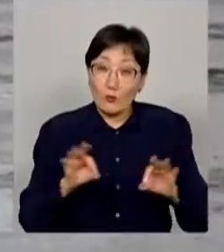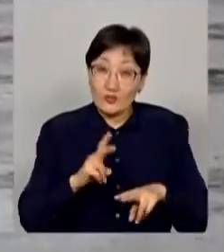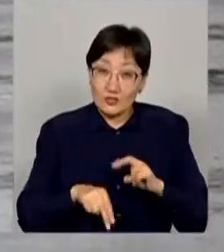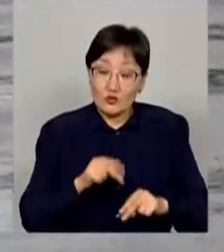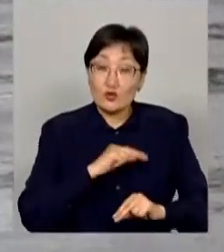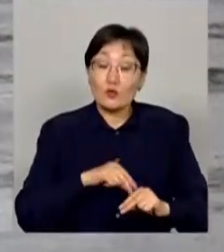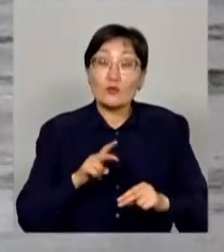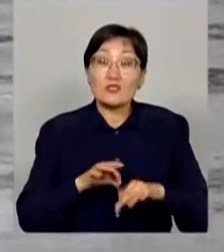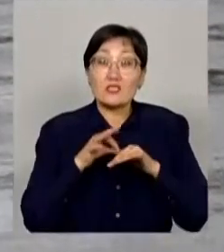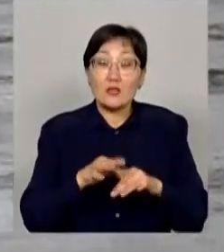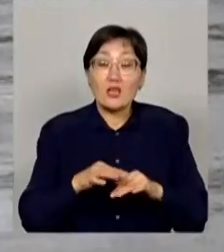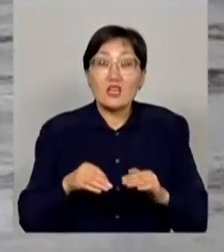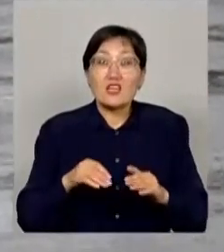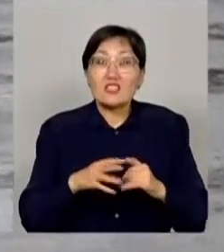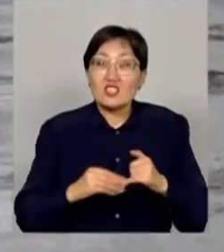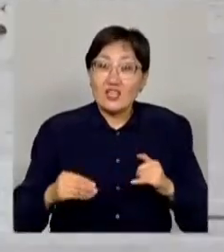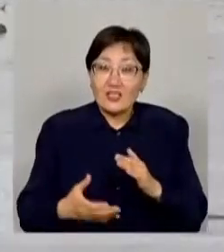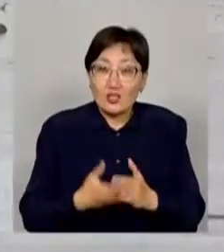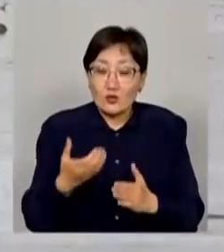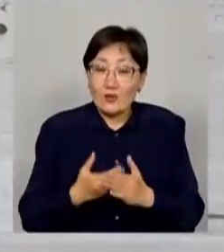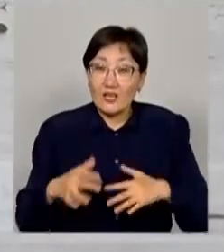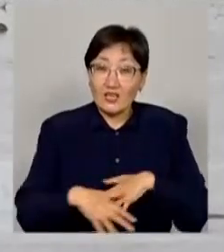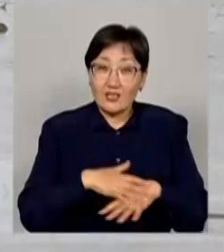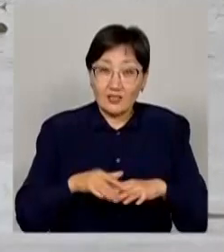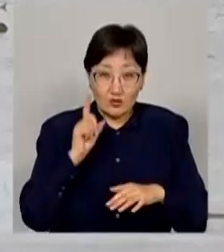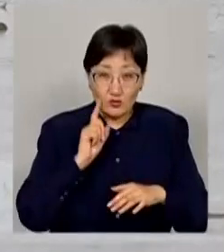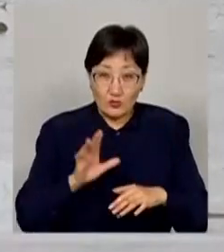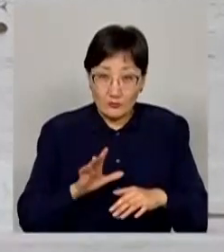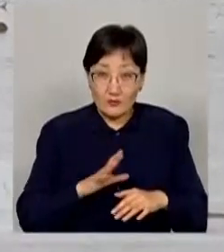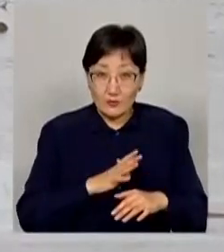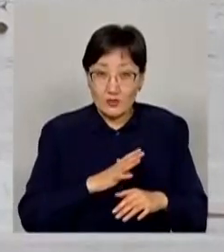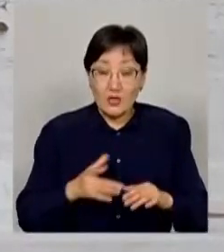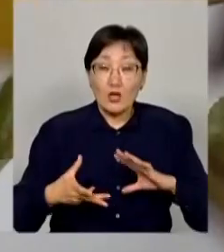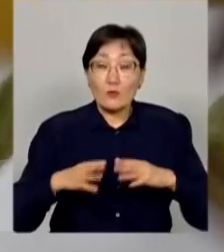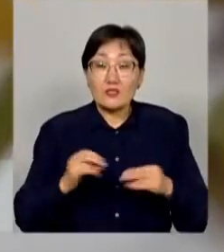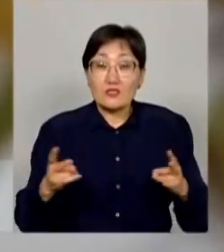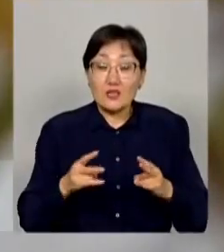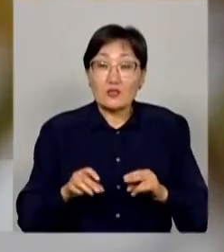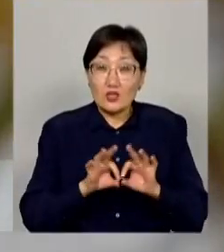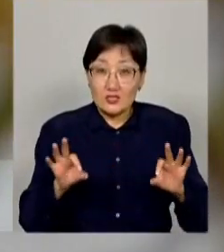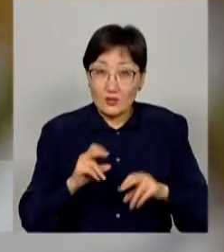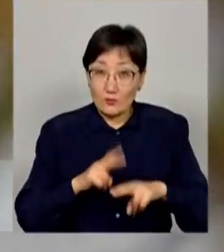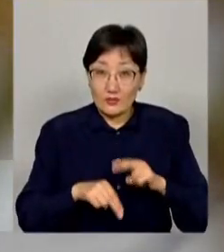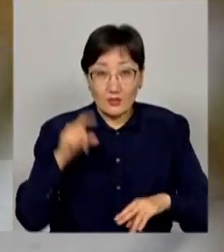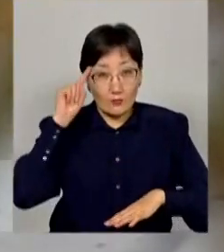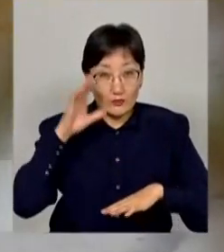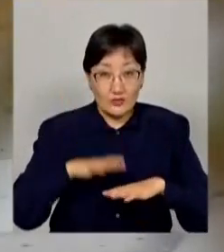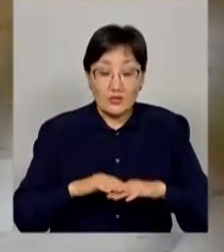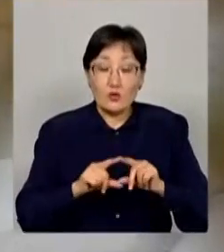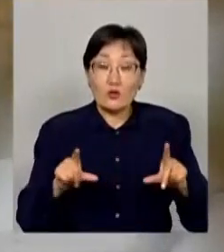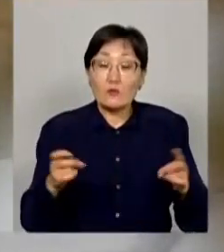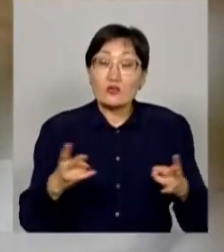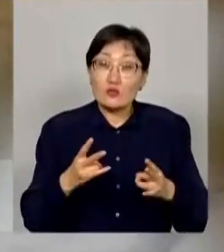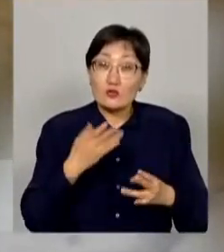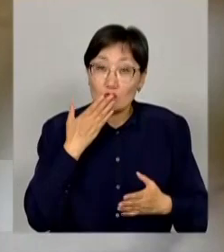Жұмыс жүру үшін жер қазылып, халыққа біраз уақыт қолайсыздық тудырған рас. Енді барлық тиісті жүйе тартылған соң әкімдіктегілер сұраған